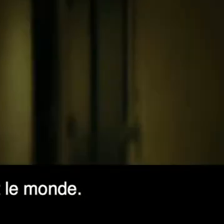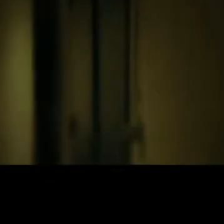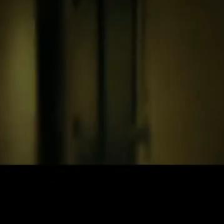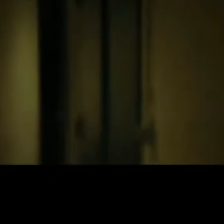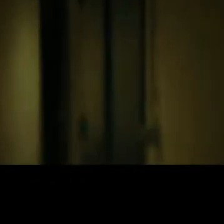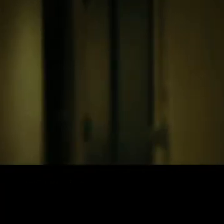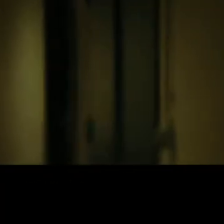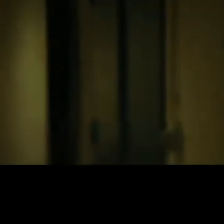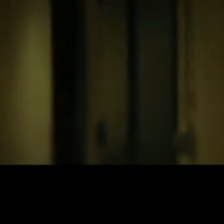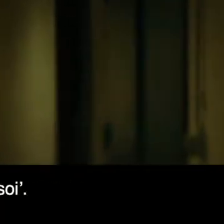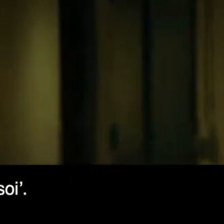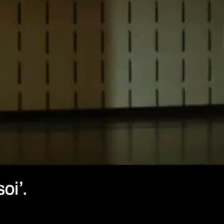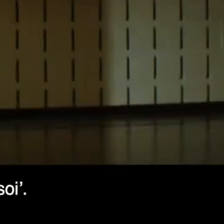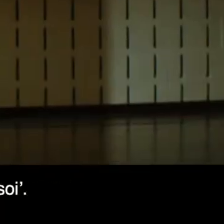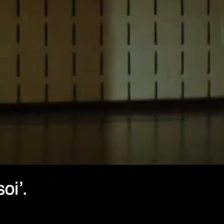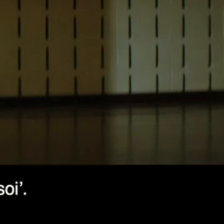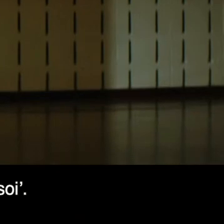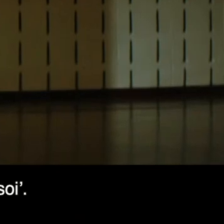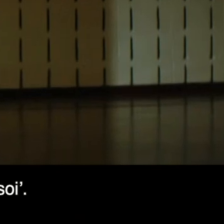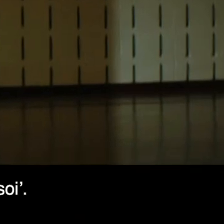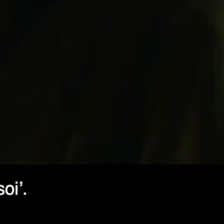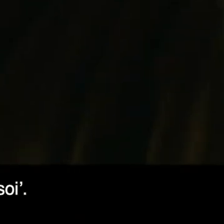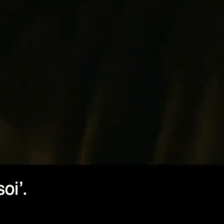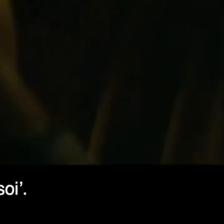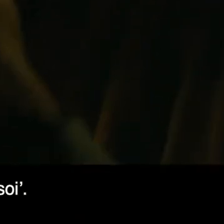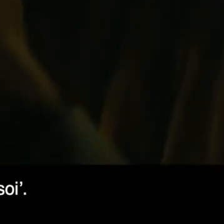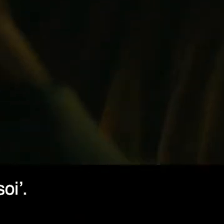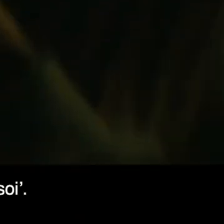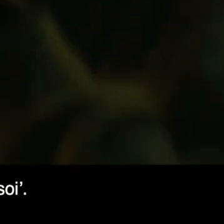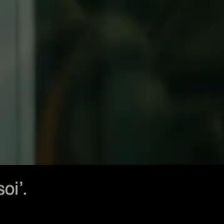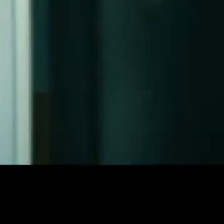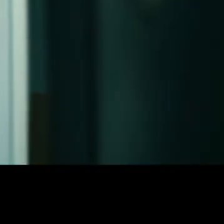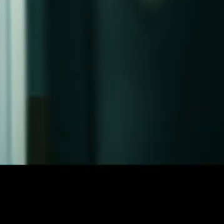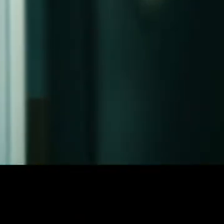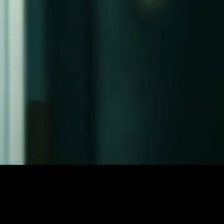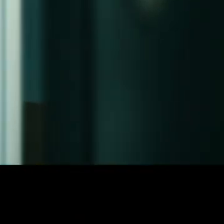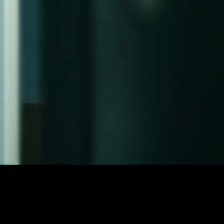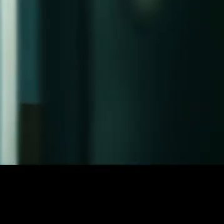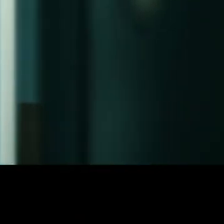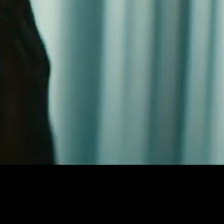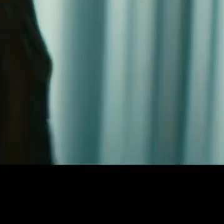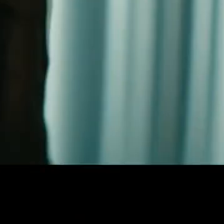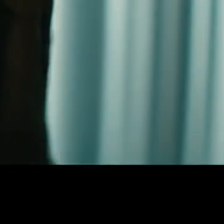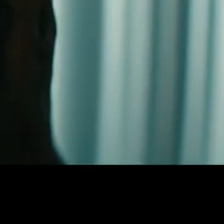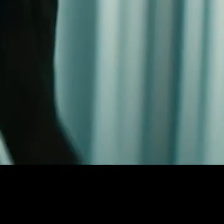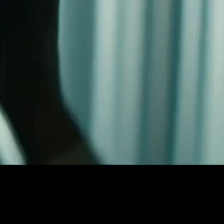monde. C'est un pour tous et pas chacun pour soi.